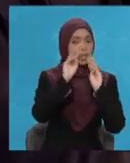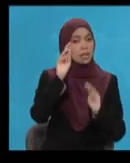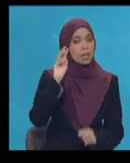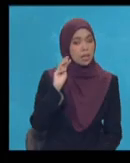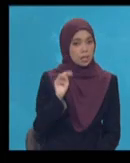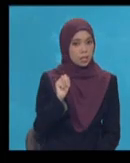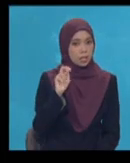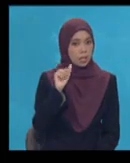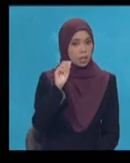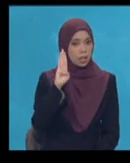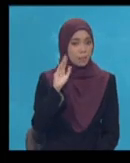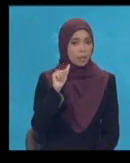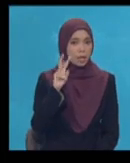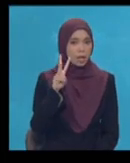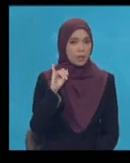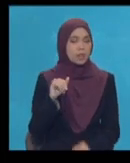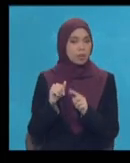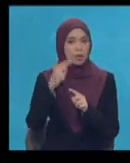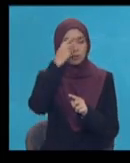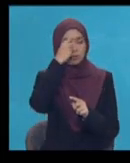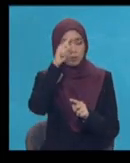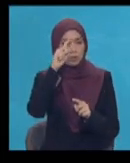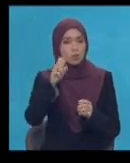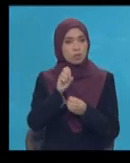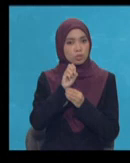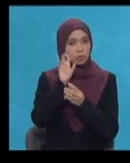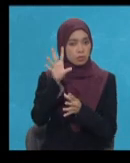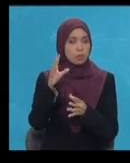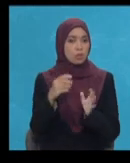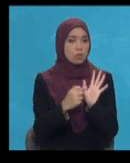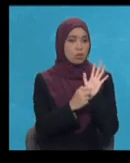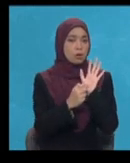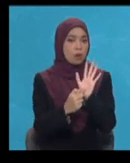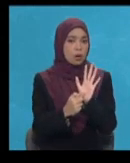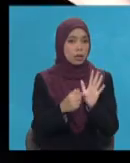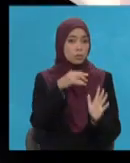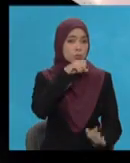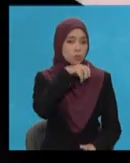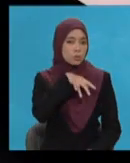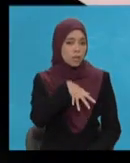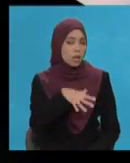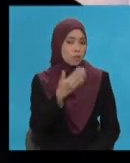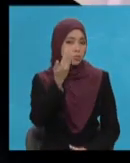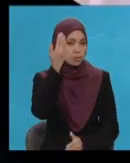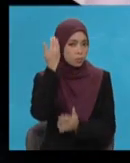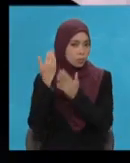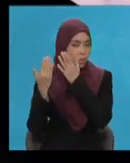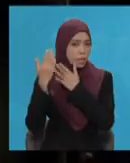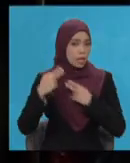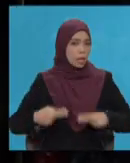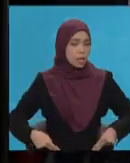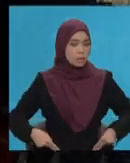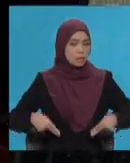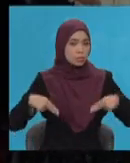perjalanan kehidupan Rasulullah Shallallahu Alaihi Wasallam melalui akhlak dan ajaran Baginda yang mulia memaparkan sejarah dunia